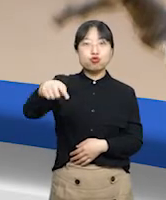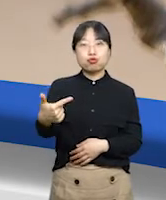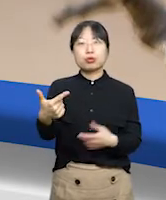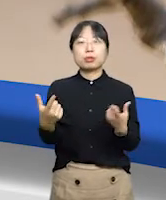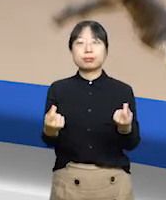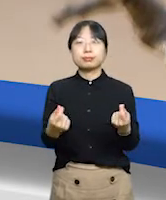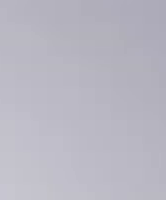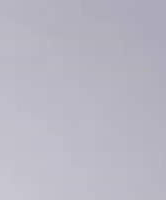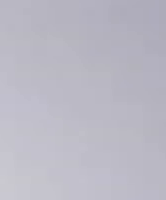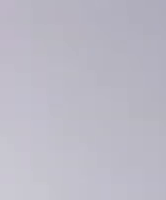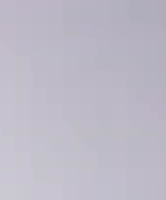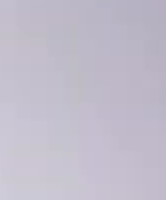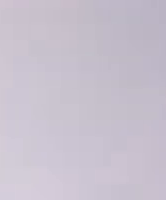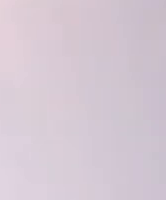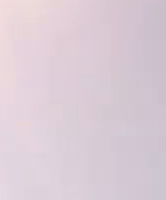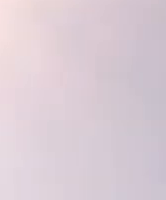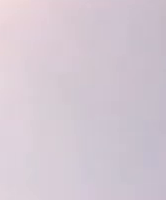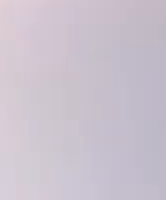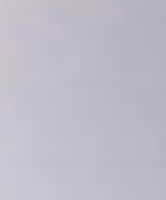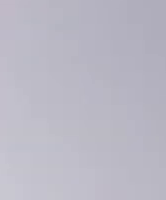씨입니다.